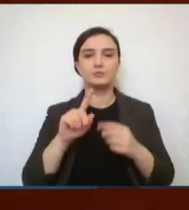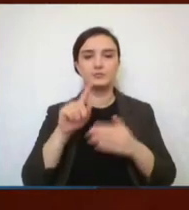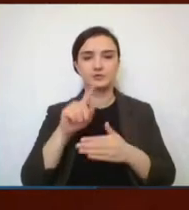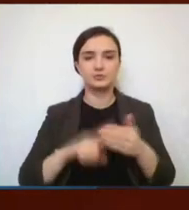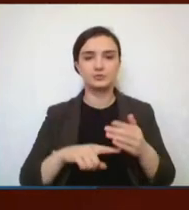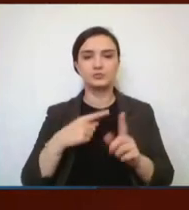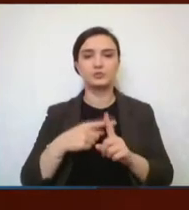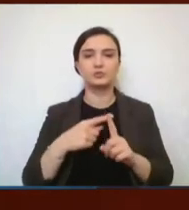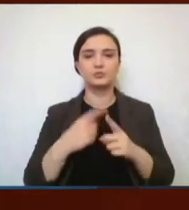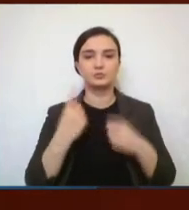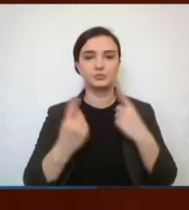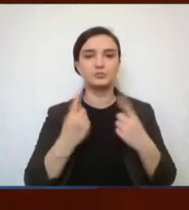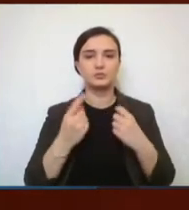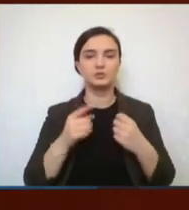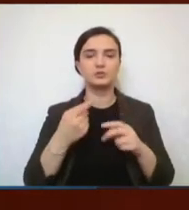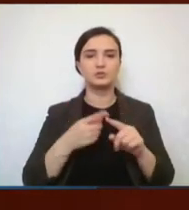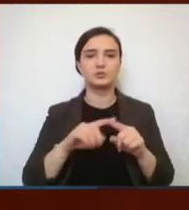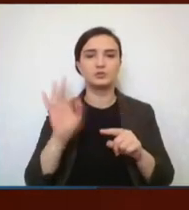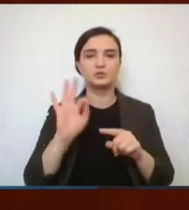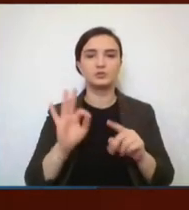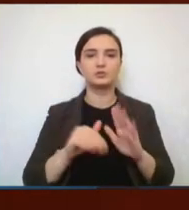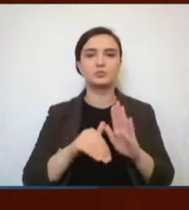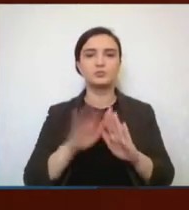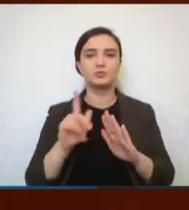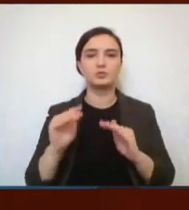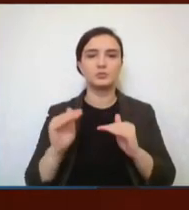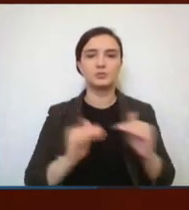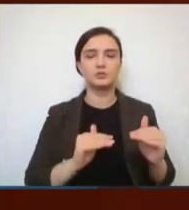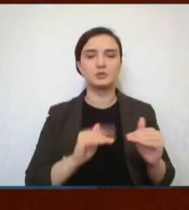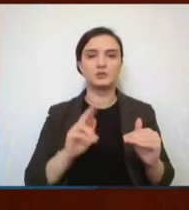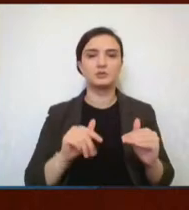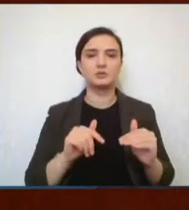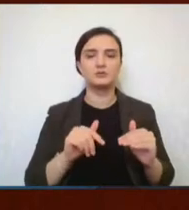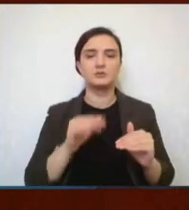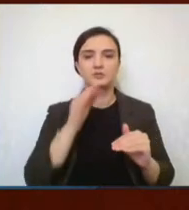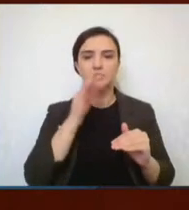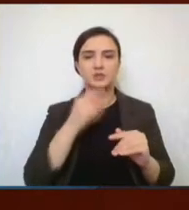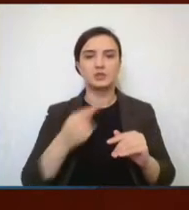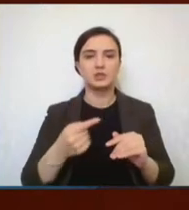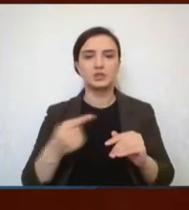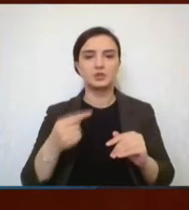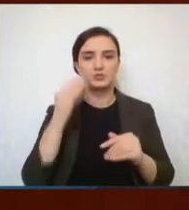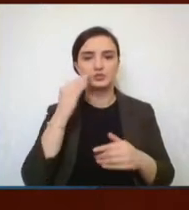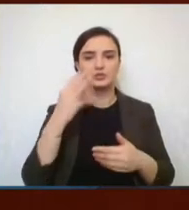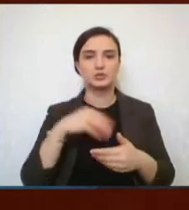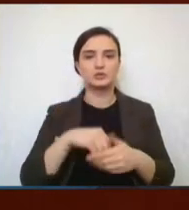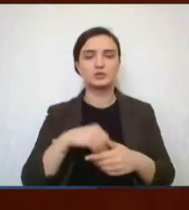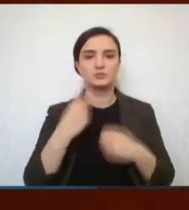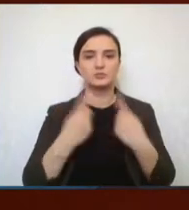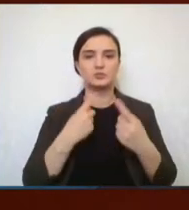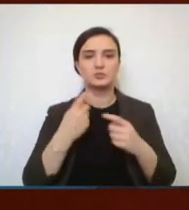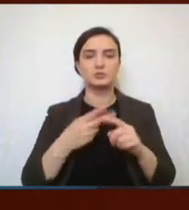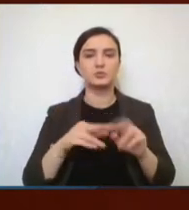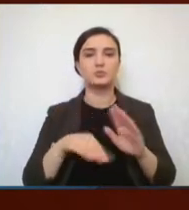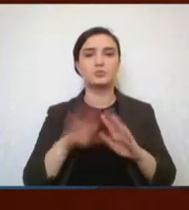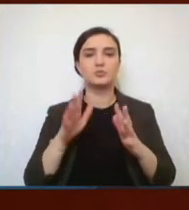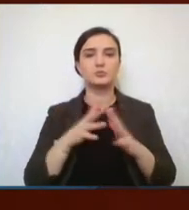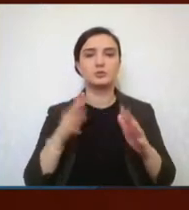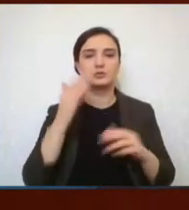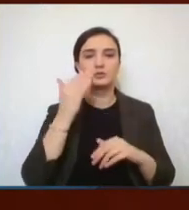ხშირად უფრო დაბალია და გაცილებით დაბალი ვიდრე ნეგატიური შინაარსის ინფორმაცია. უფრო მეტიც საზოგადოებას მოთხოვნილებაც